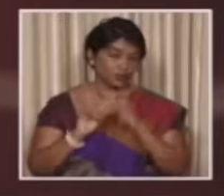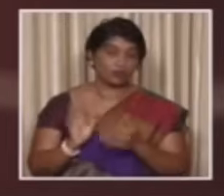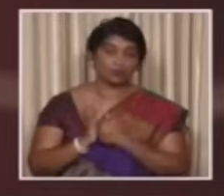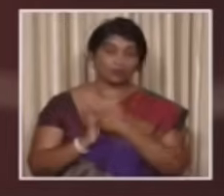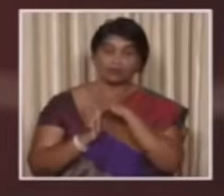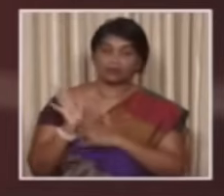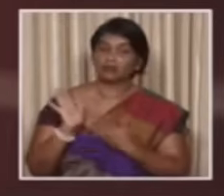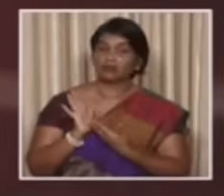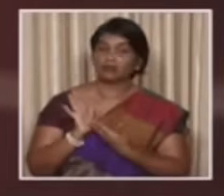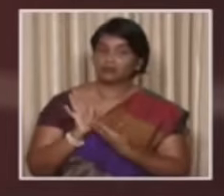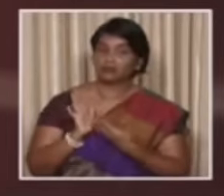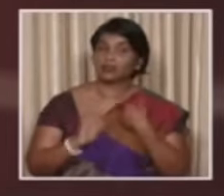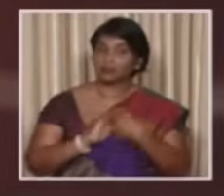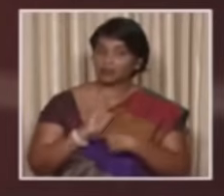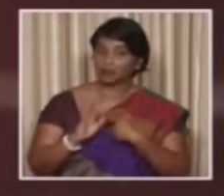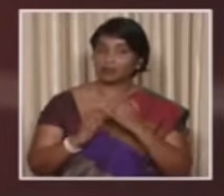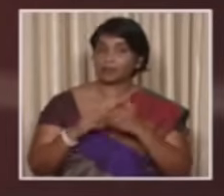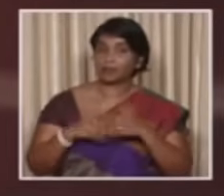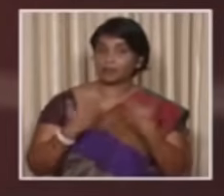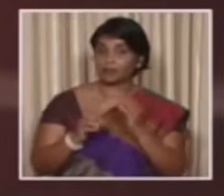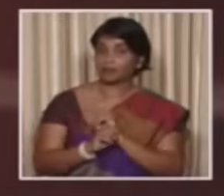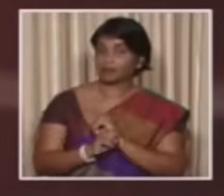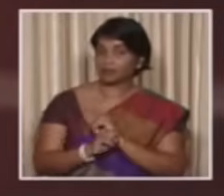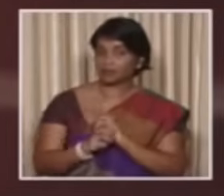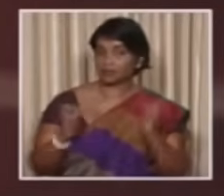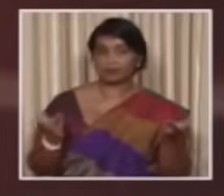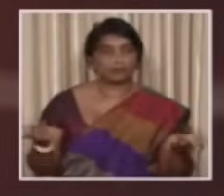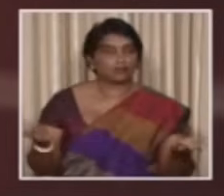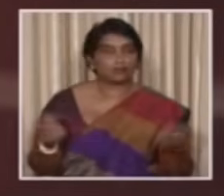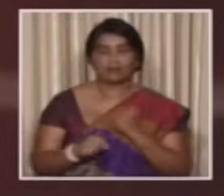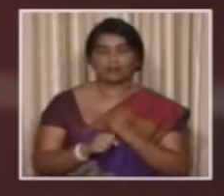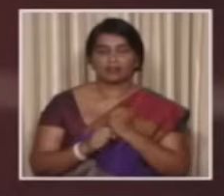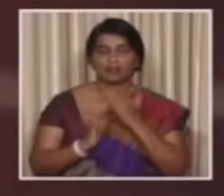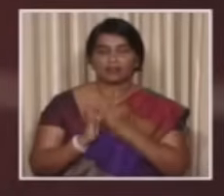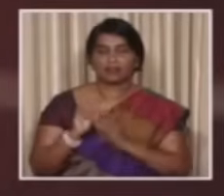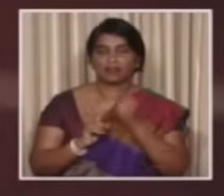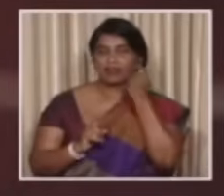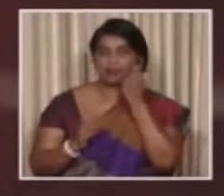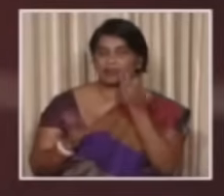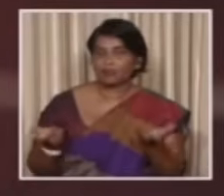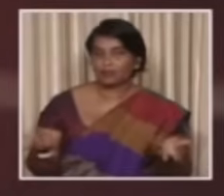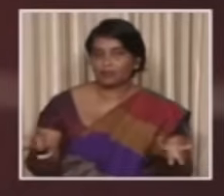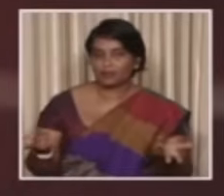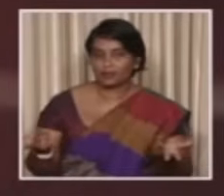ලිපිය අපේ රටේ ප්‍රසිද්ධ මාධ්‍යක පත්කරණය ගැන මොකද්ද ගැන්ද කරුණාතිලක මහත්මතුමාගේ අදහස?